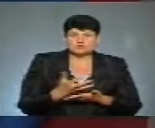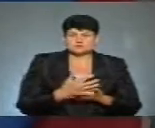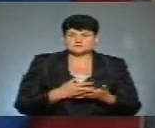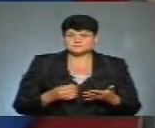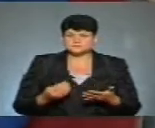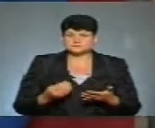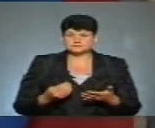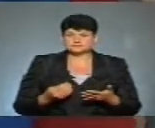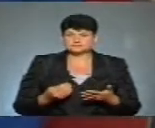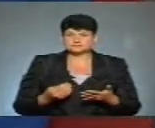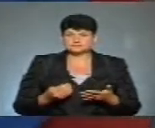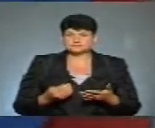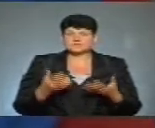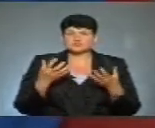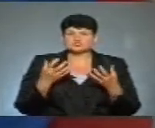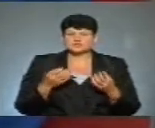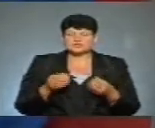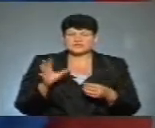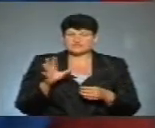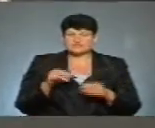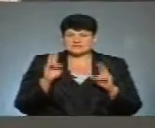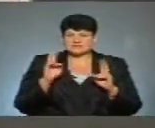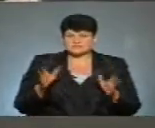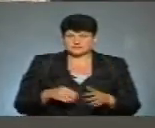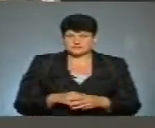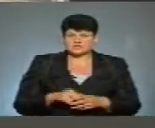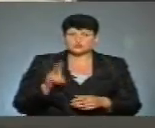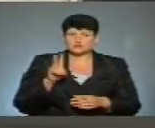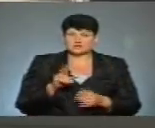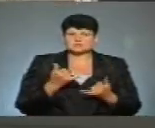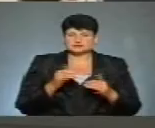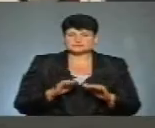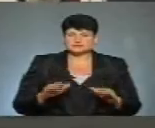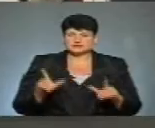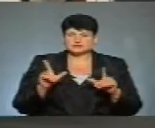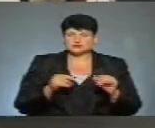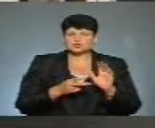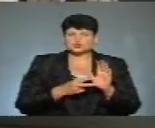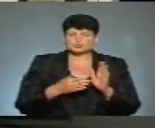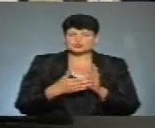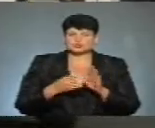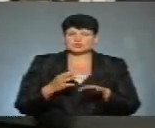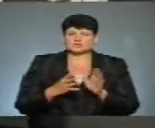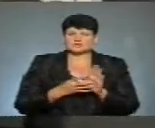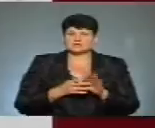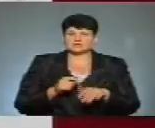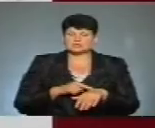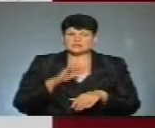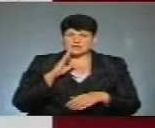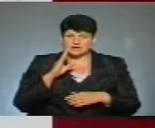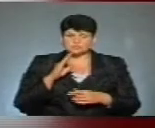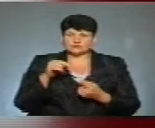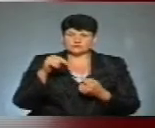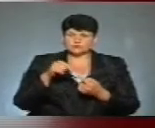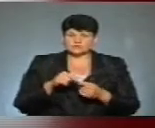маршруту, ще не всі не знають. Тролейбуси для школярів їздять із 7 до 9 ранку. Відповідний графік